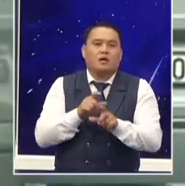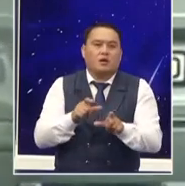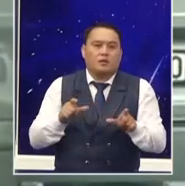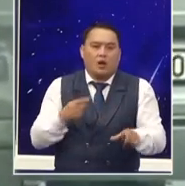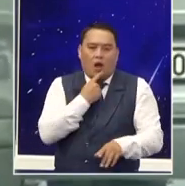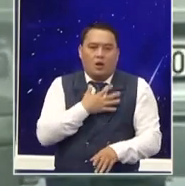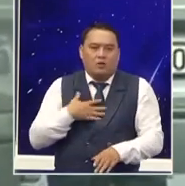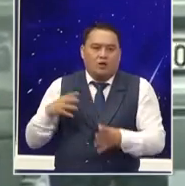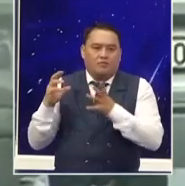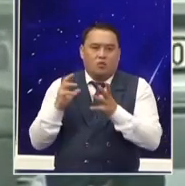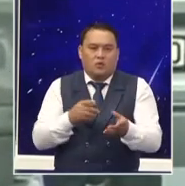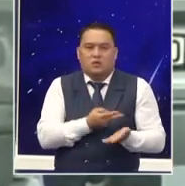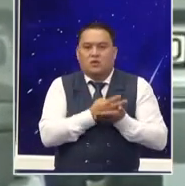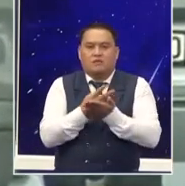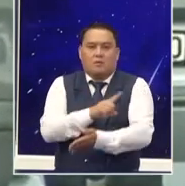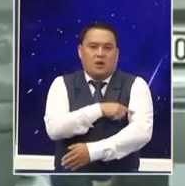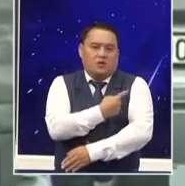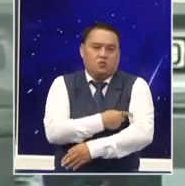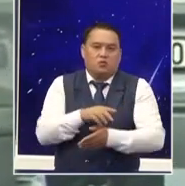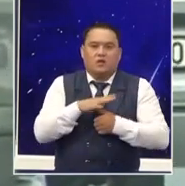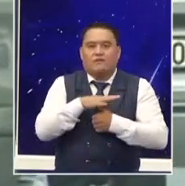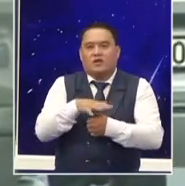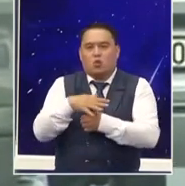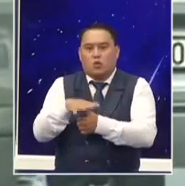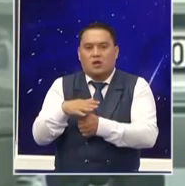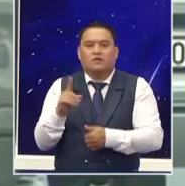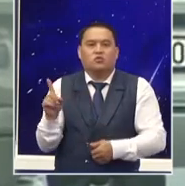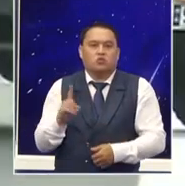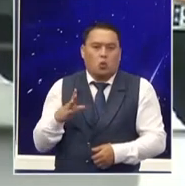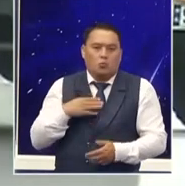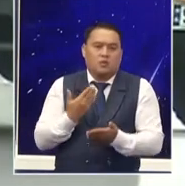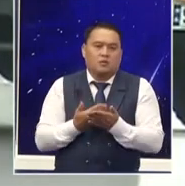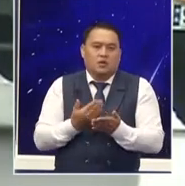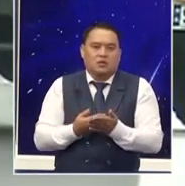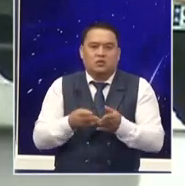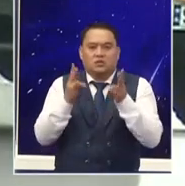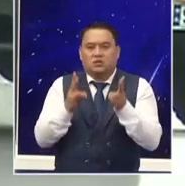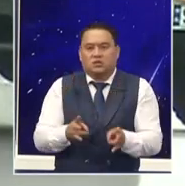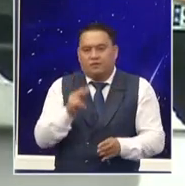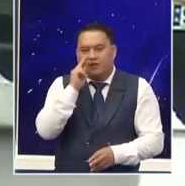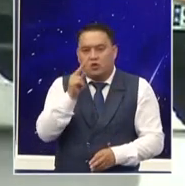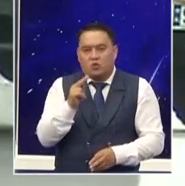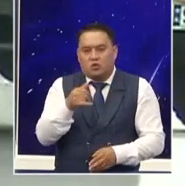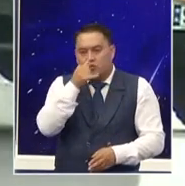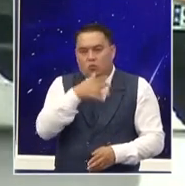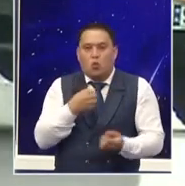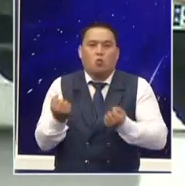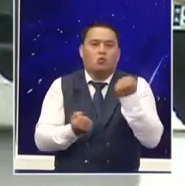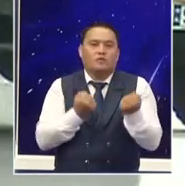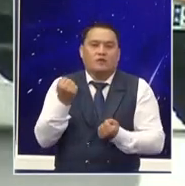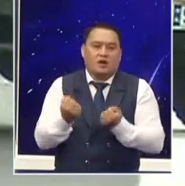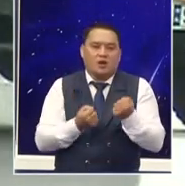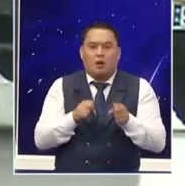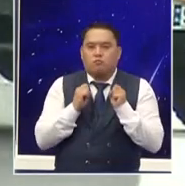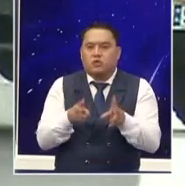Пострадавшие пассажиры и водитель автобуса были доставлены в больницу на вертолете. По предварительным данным, виновник ДТП не справился с управлением